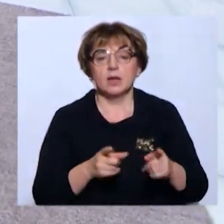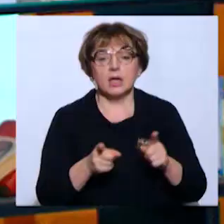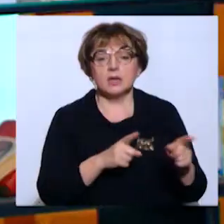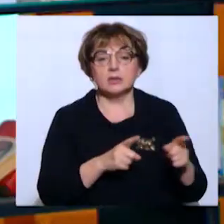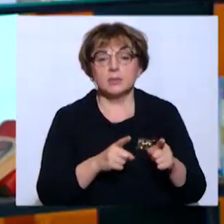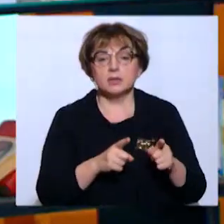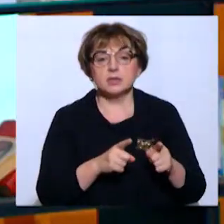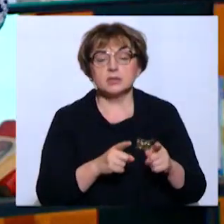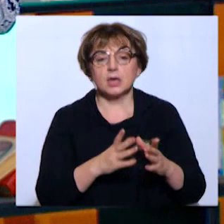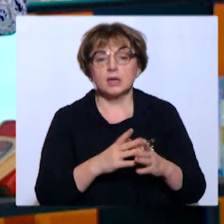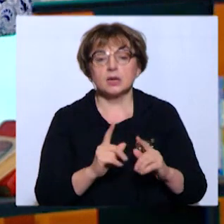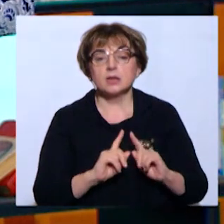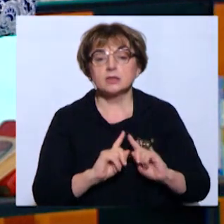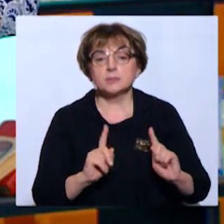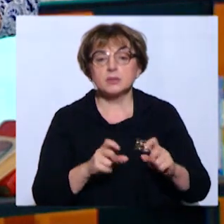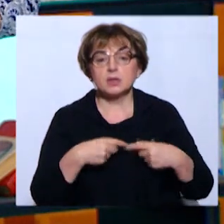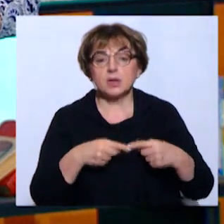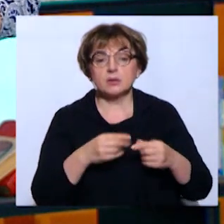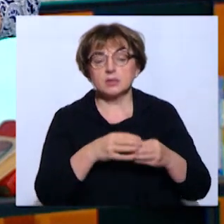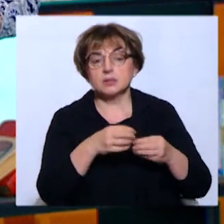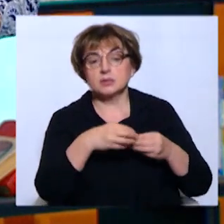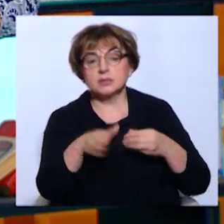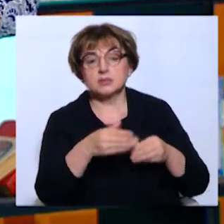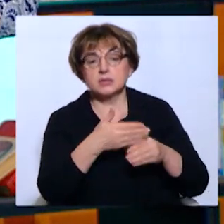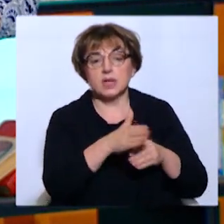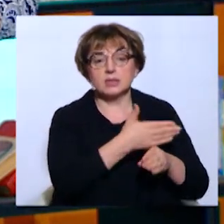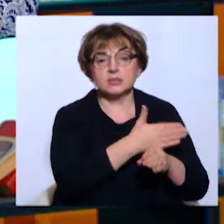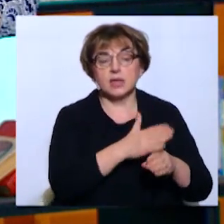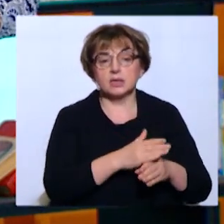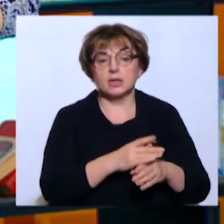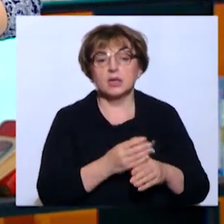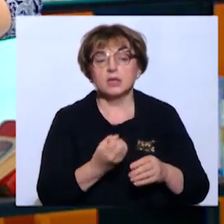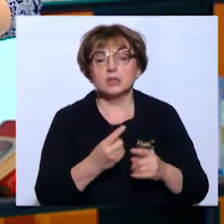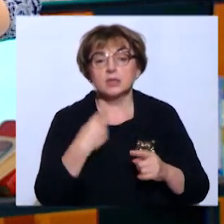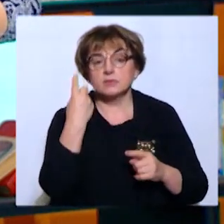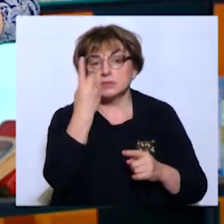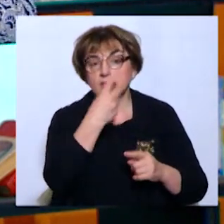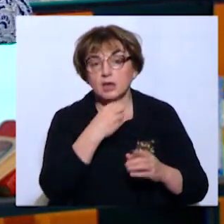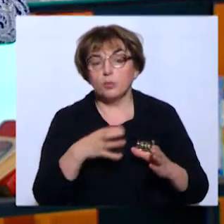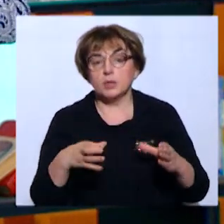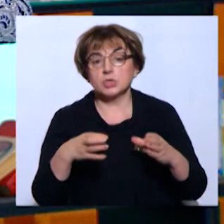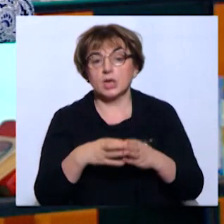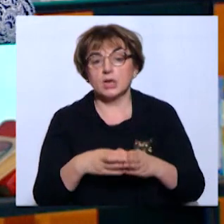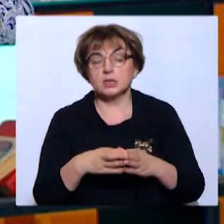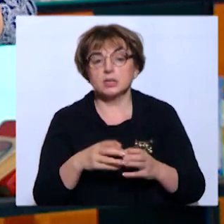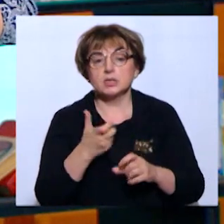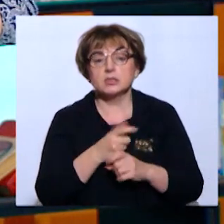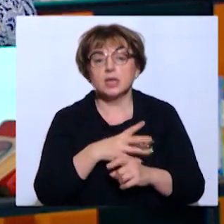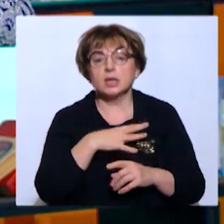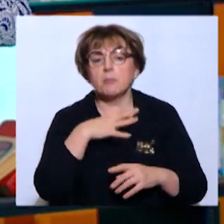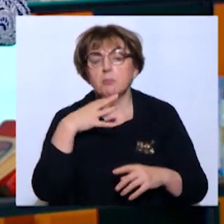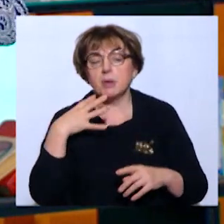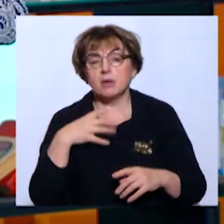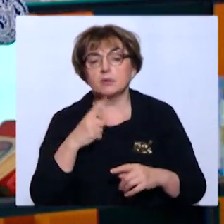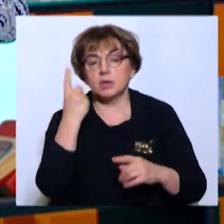ერთმანეთისგან არის გარკვეულწილად გამოცალკავებული. გარდა ამისა, სახეობაში გაერთიანებულია ძალიან დიდი